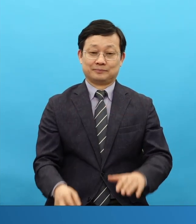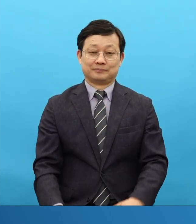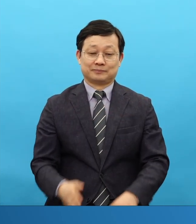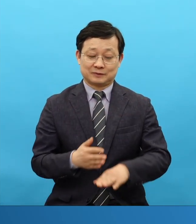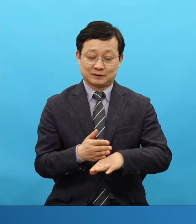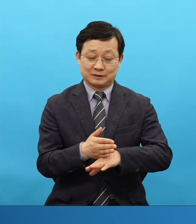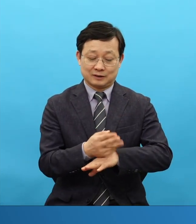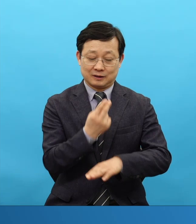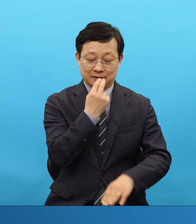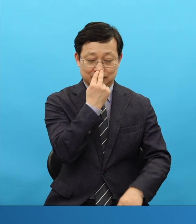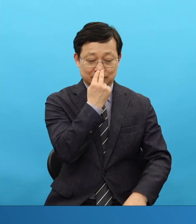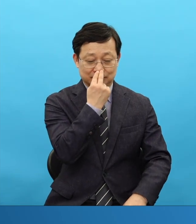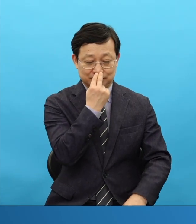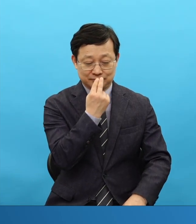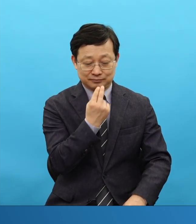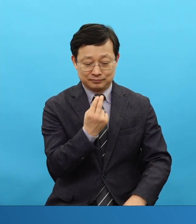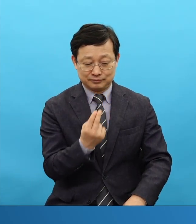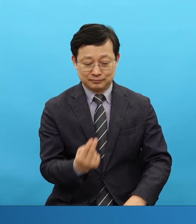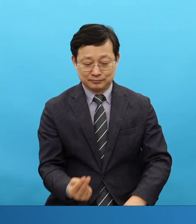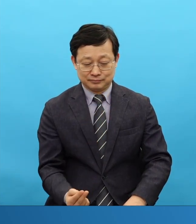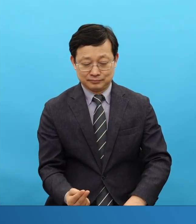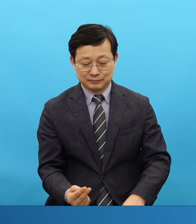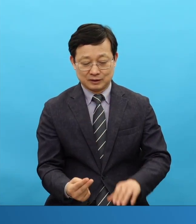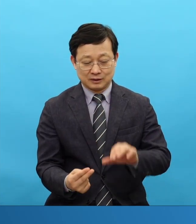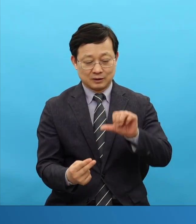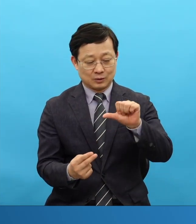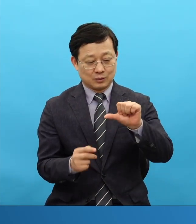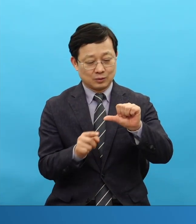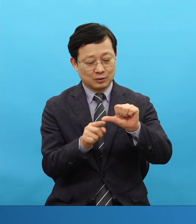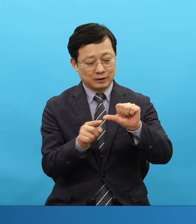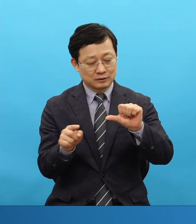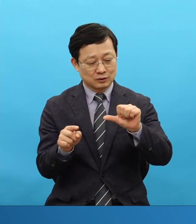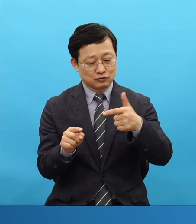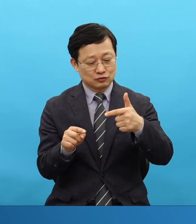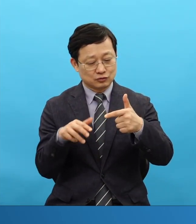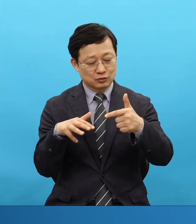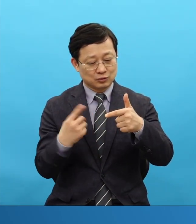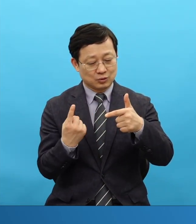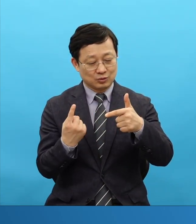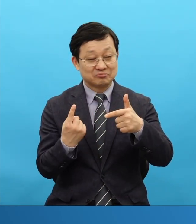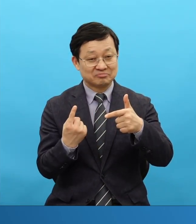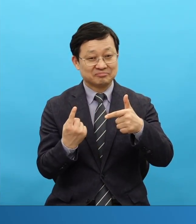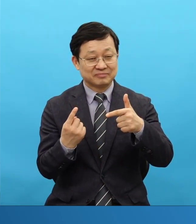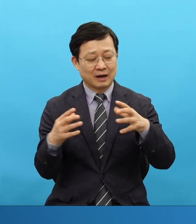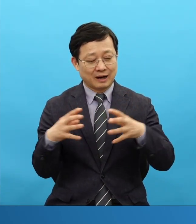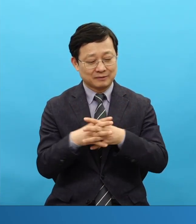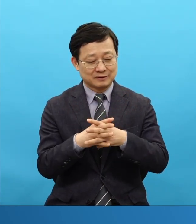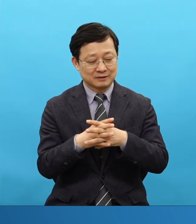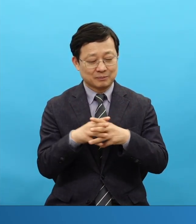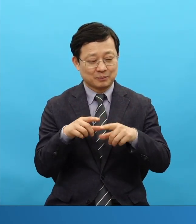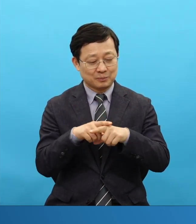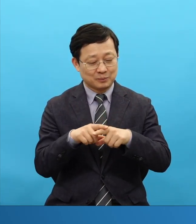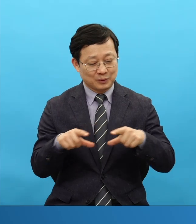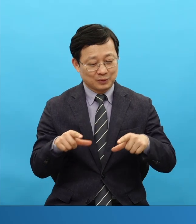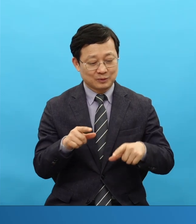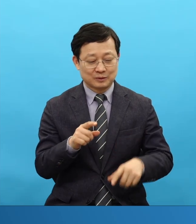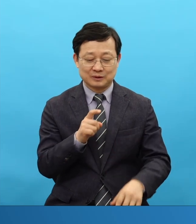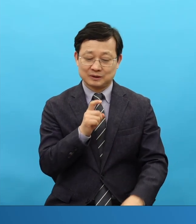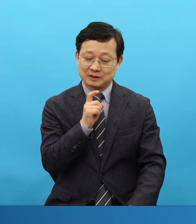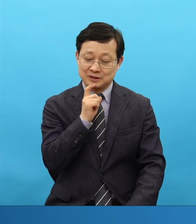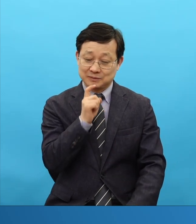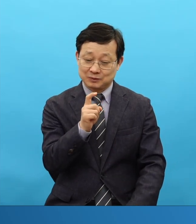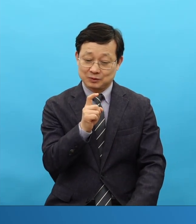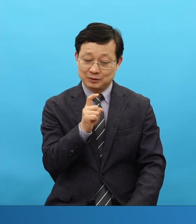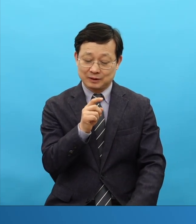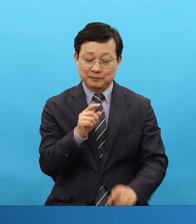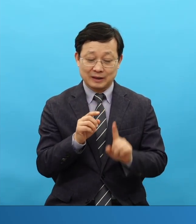천천히 내쉬면 한 5초, 6초 걸리죠. And breathing out slowly, it'll take 5, 6 seconds. 그러면 1분에 6번 하게 됩니다. And you'll do